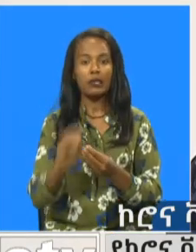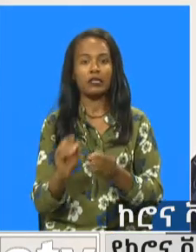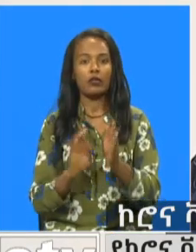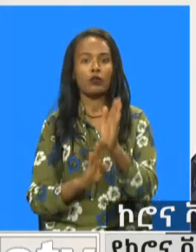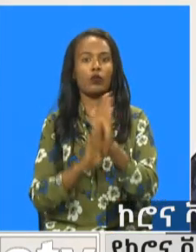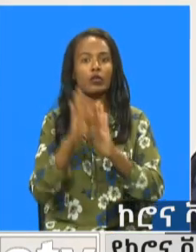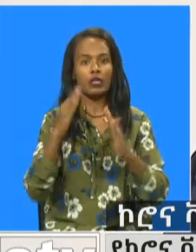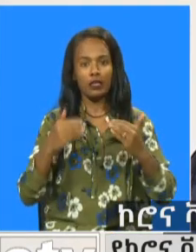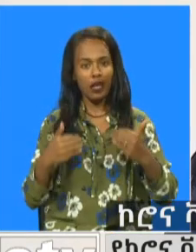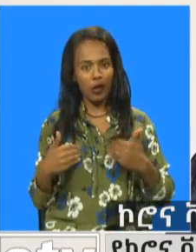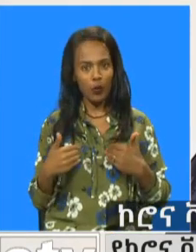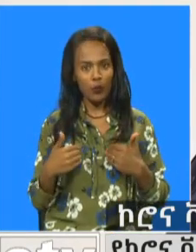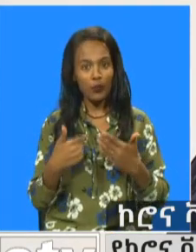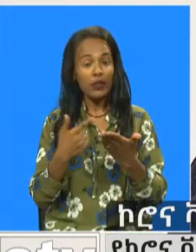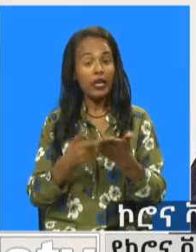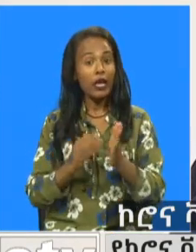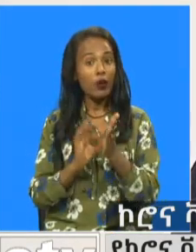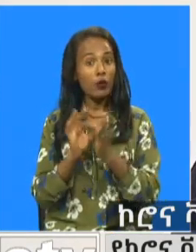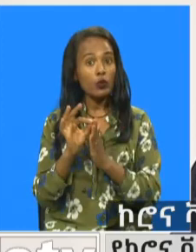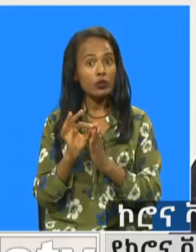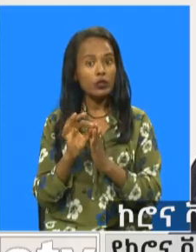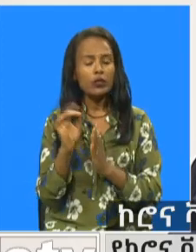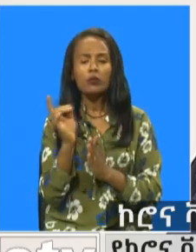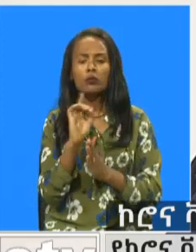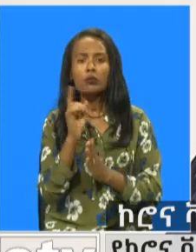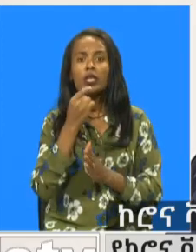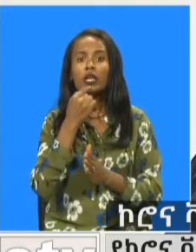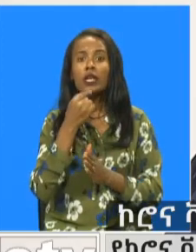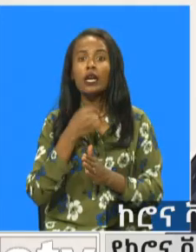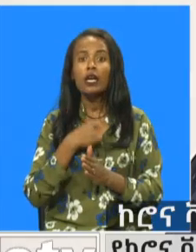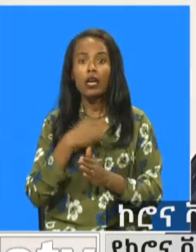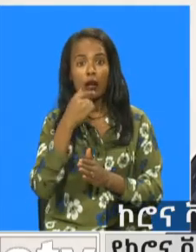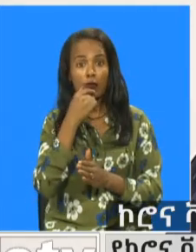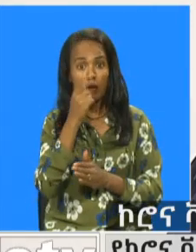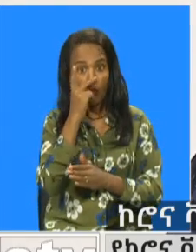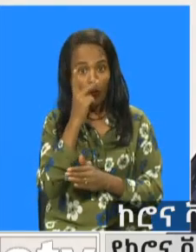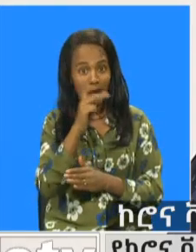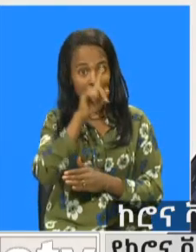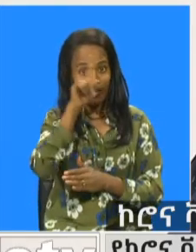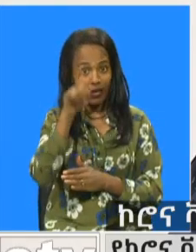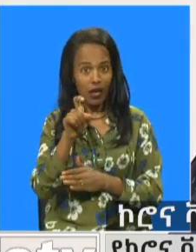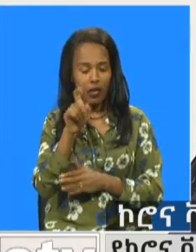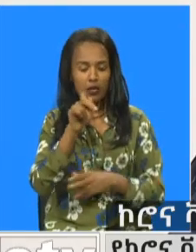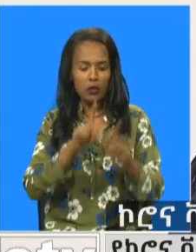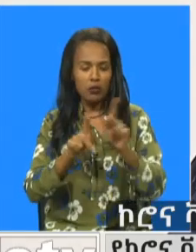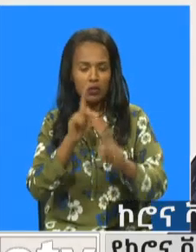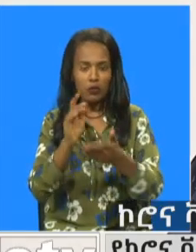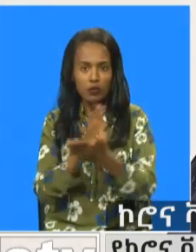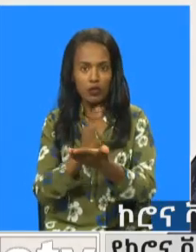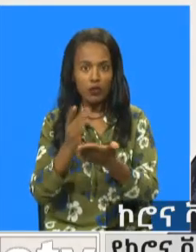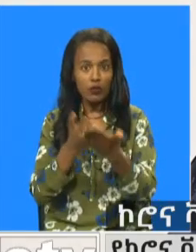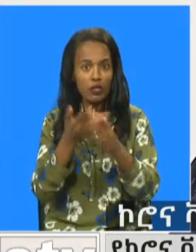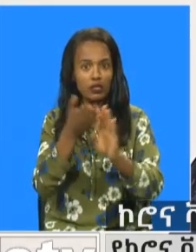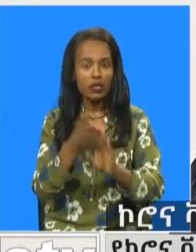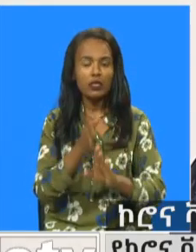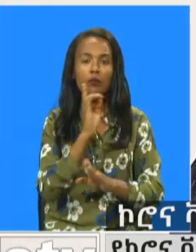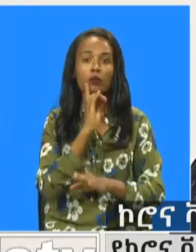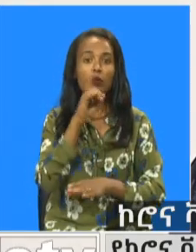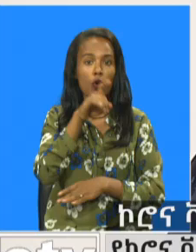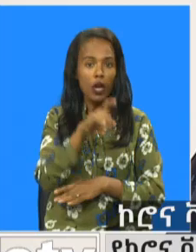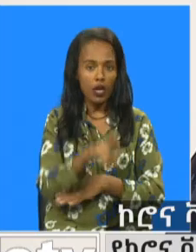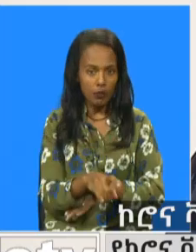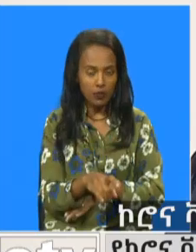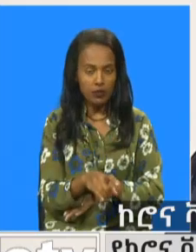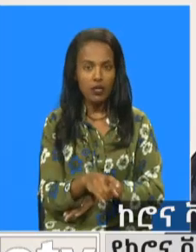እድገት ያለው። ይሄ ቁጥር ምን ይነግረናል የሚለውን ማየት ይጠይቃል። የህብረተሰቡ ተሳትፎ ከዚህ አንጻር ምን መሆን